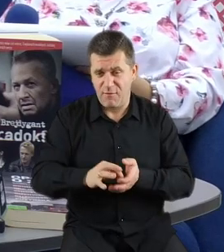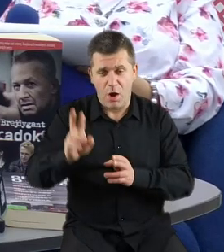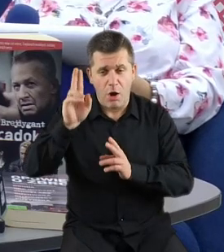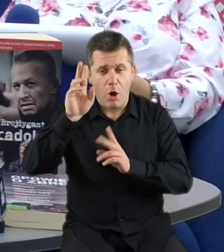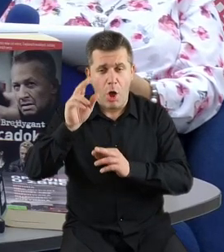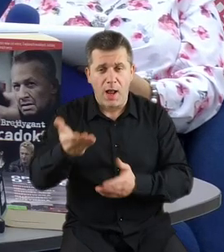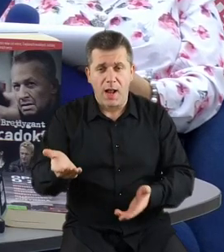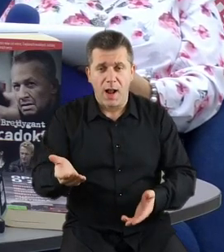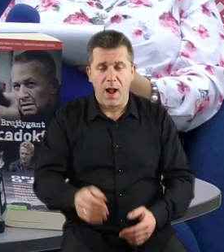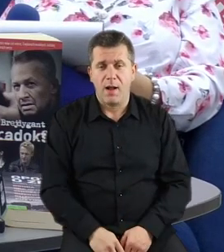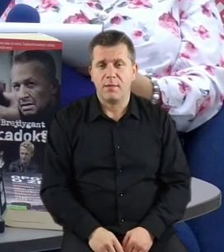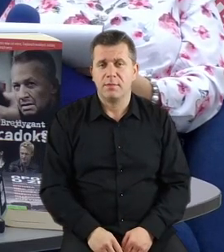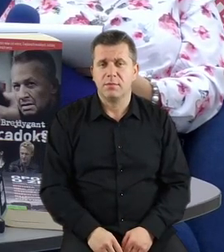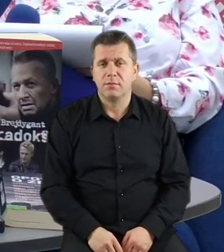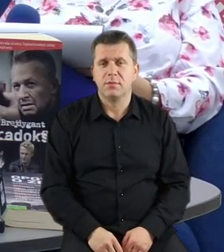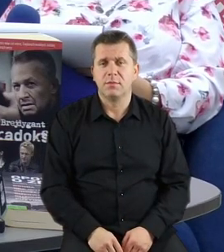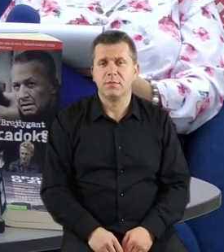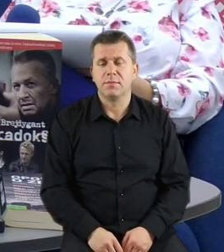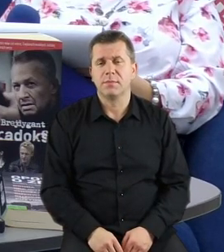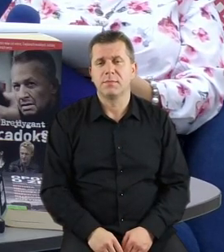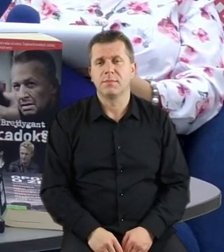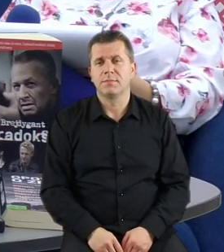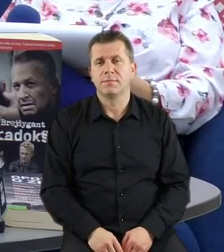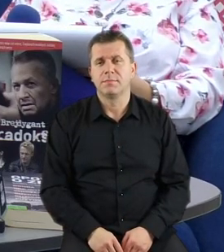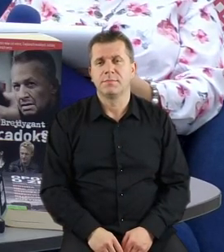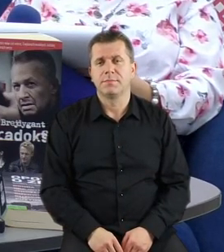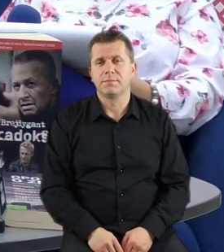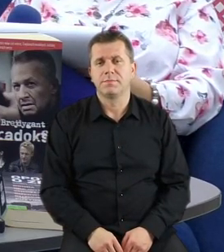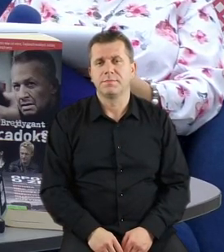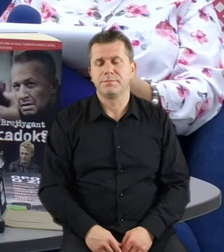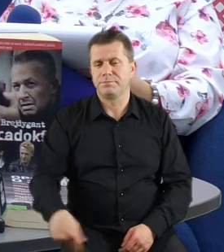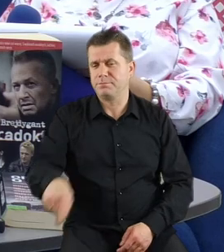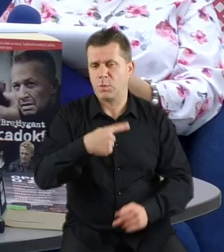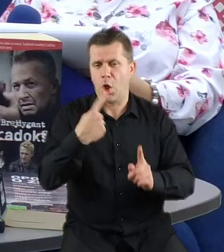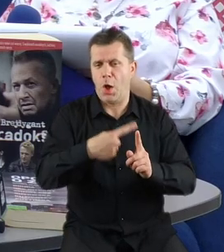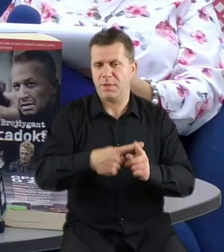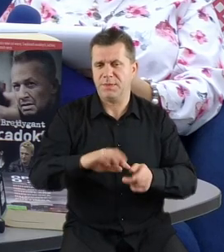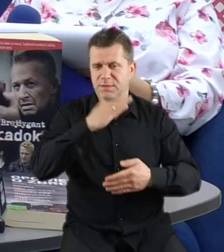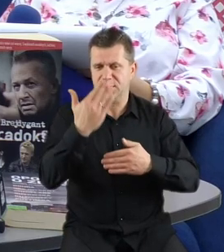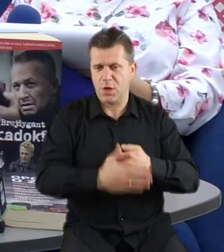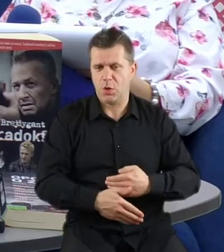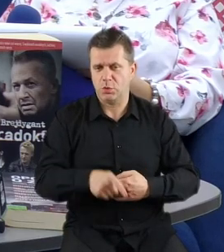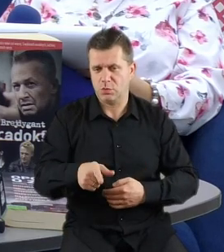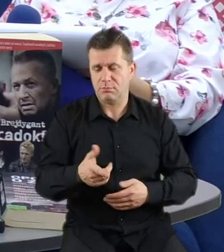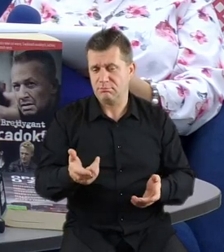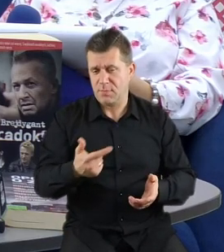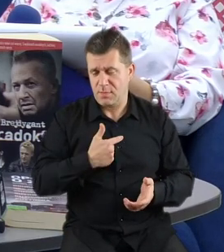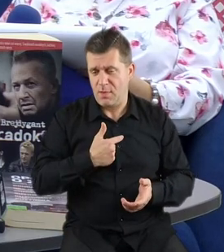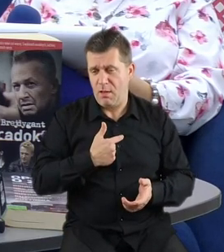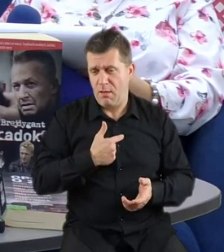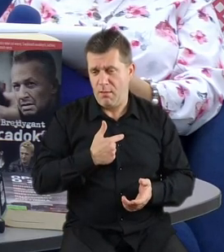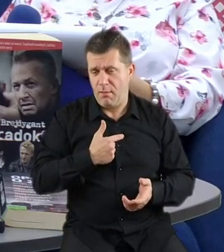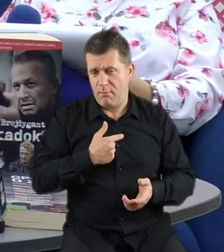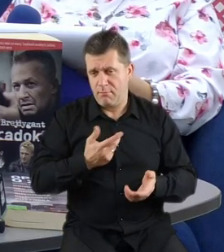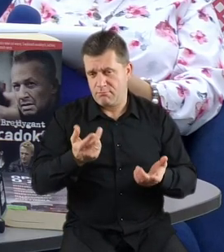logikę. Natomiast to, że się w ogóle tak dosyć optymistycznie zakończyło, no to ja jednak też